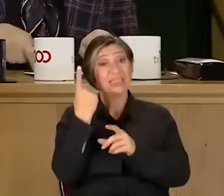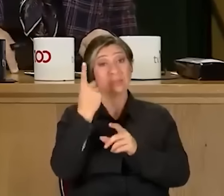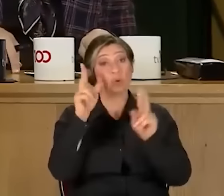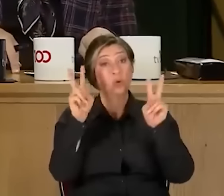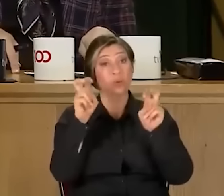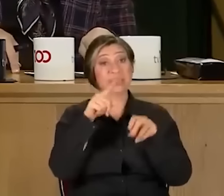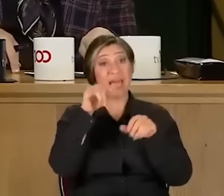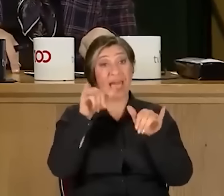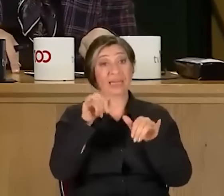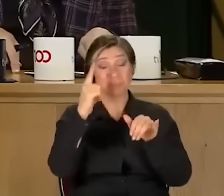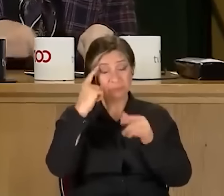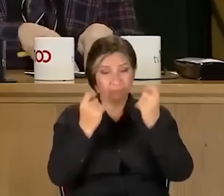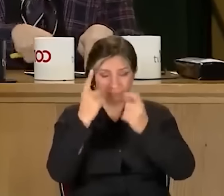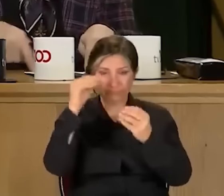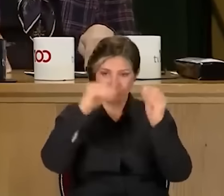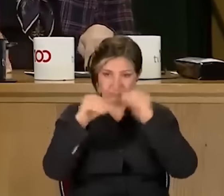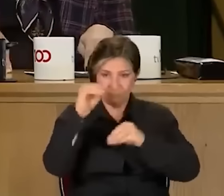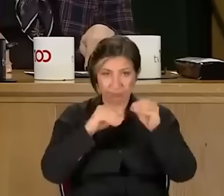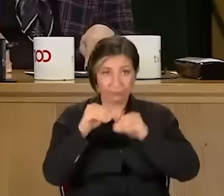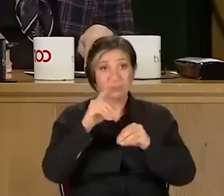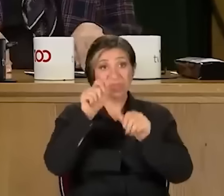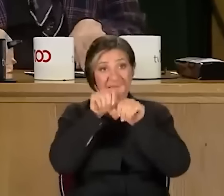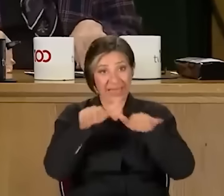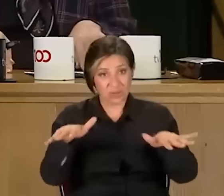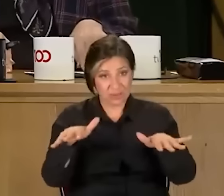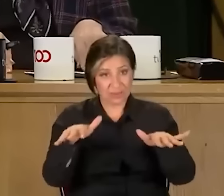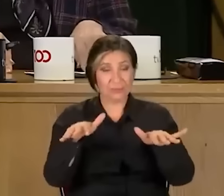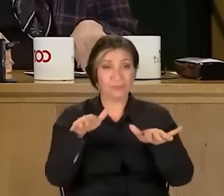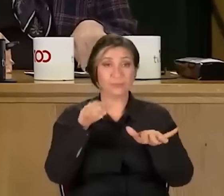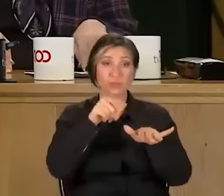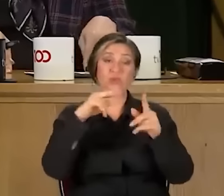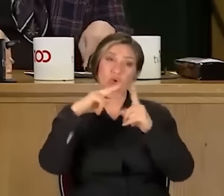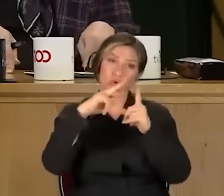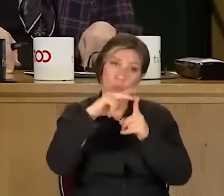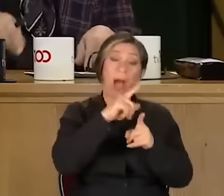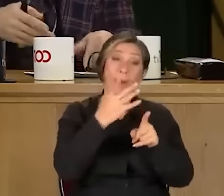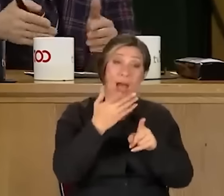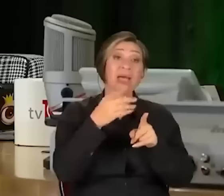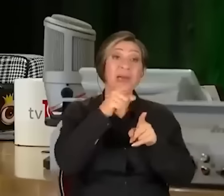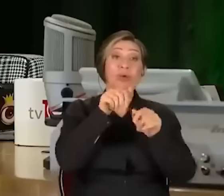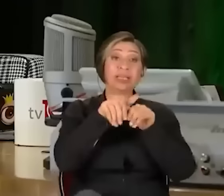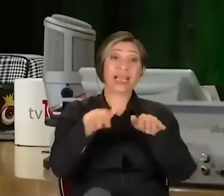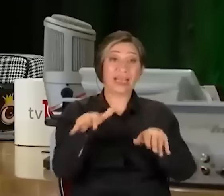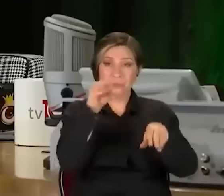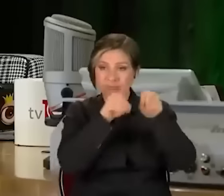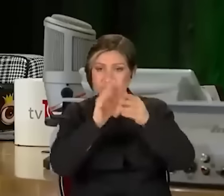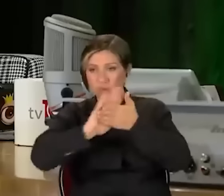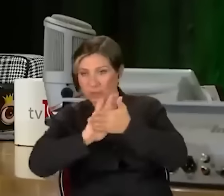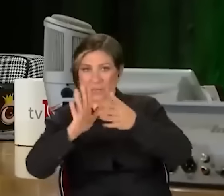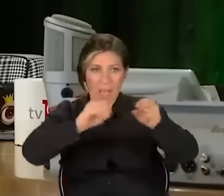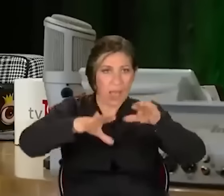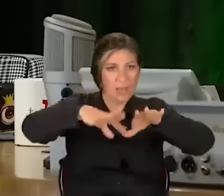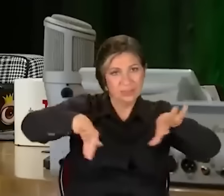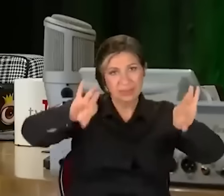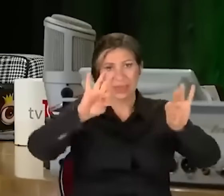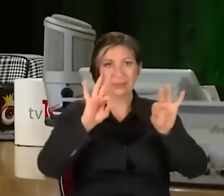konu. Sen aynı zamanda bir içerikçisin, aynı zamanda bir yayıncısın. Aslında burada yayıncı YouTube tabii ama sen bu yayını düzenleyen insansın.